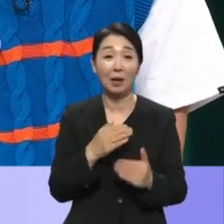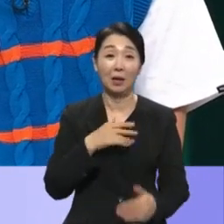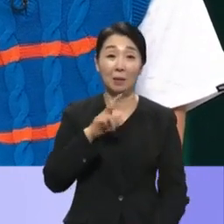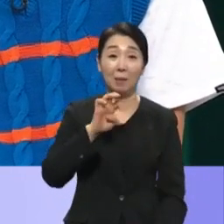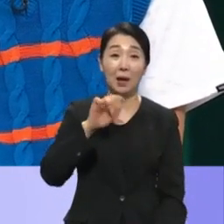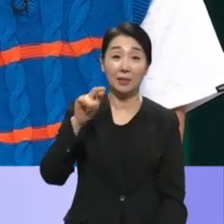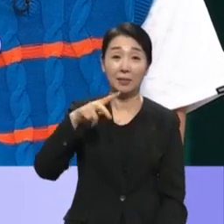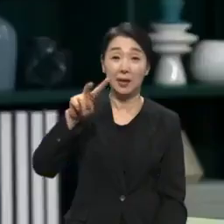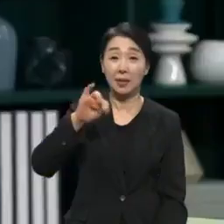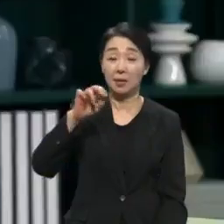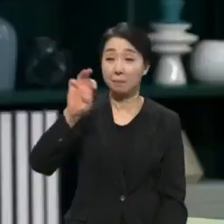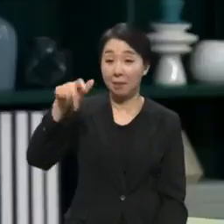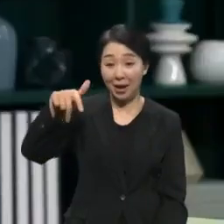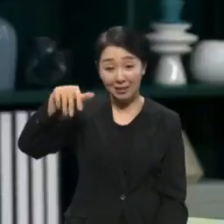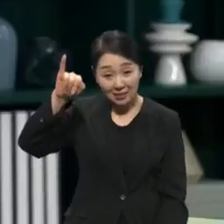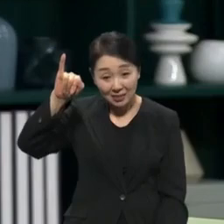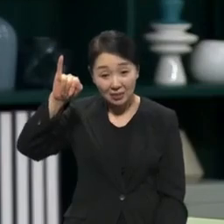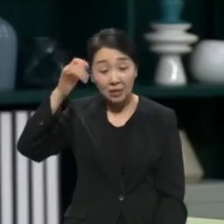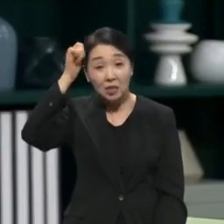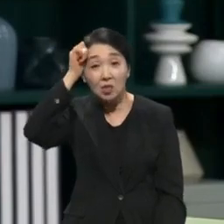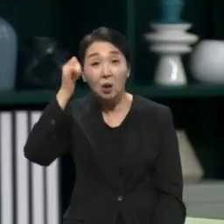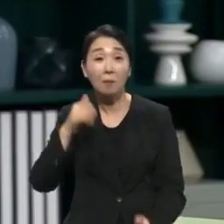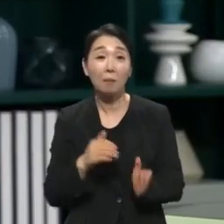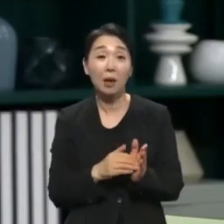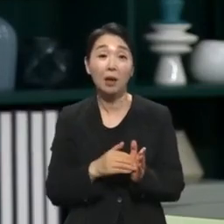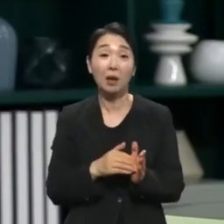이제 노파치 이렇게도 많이 했었는데